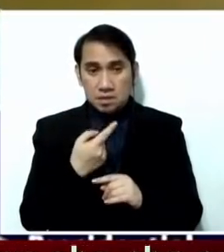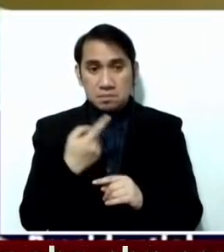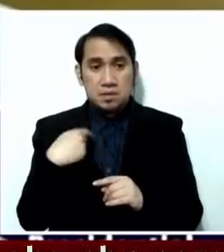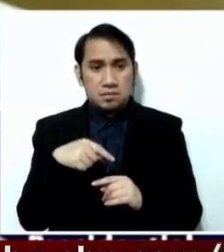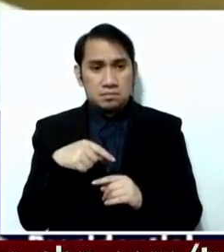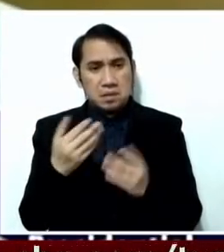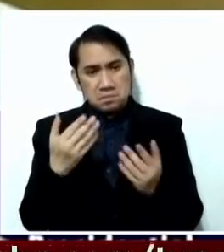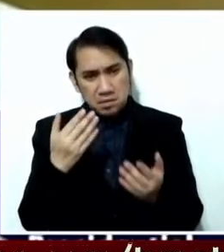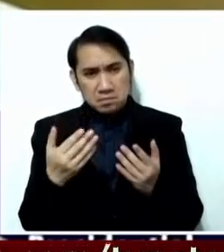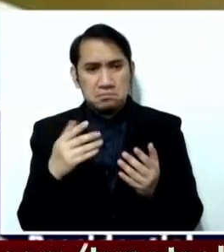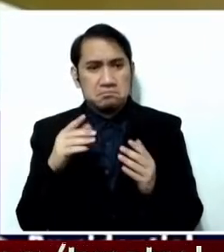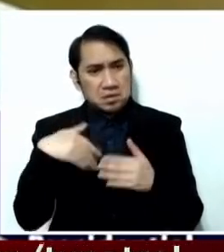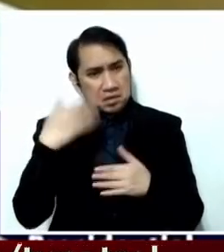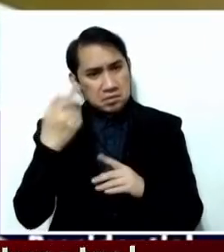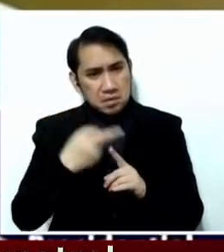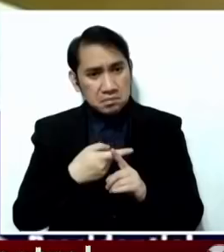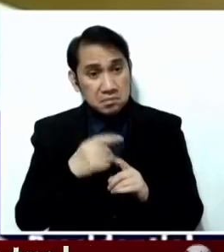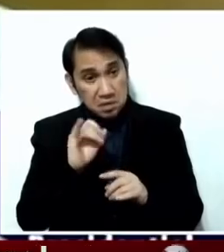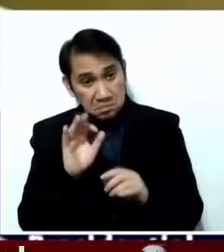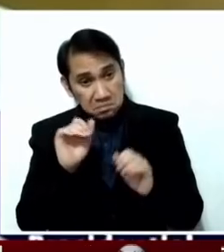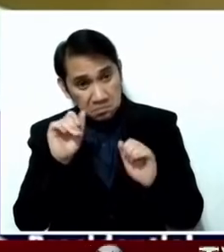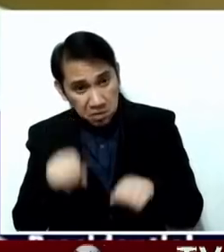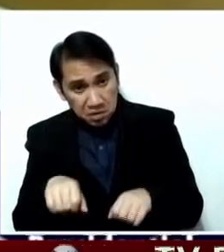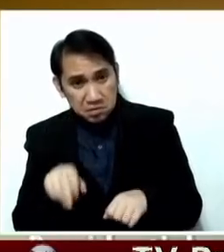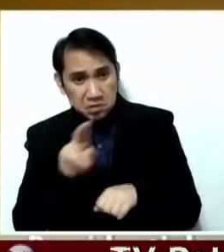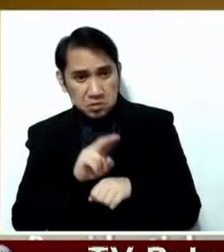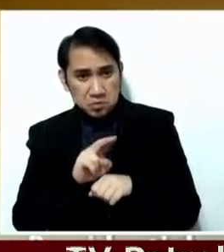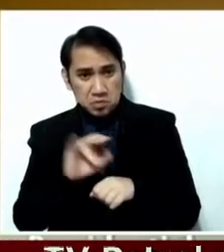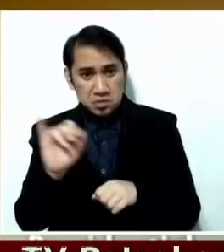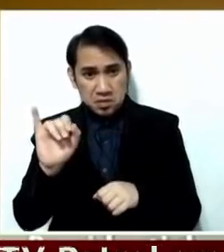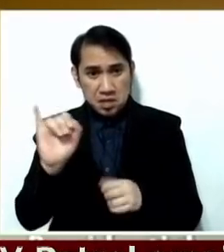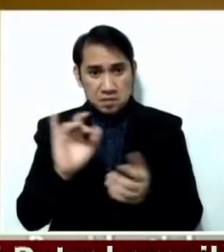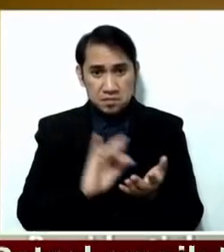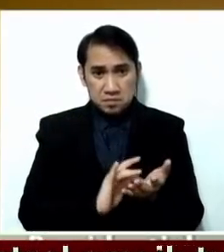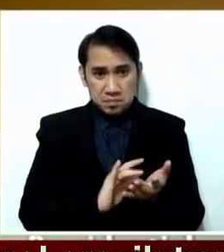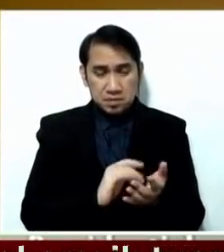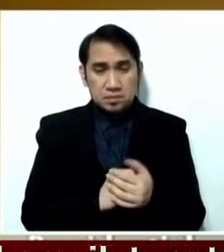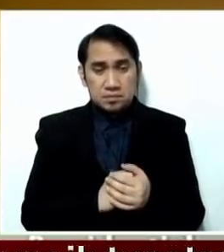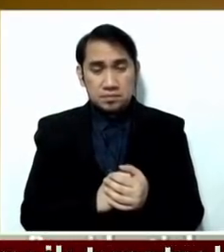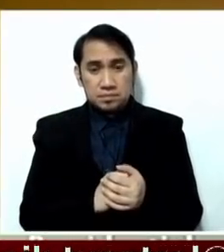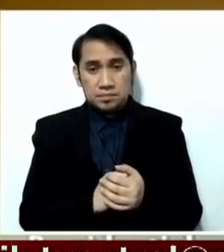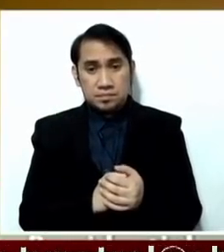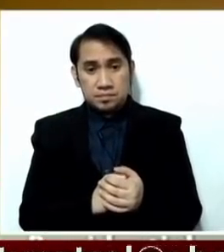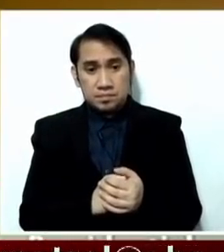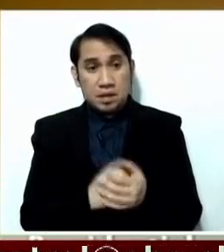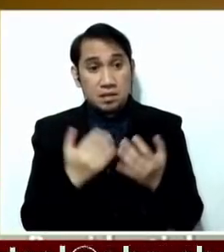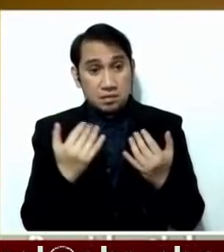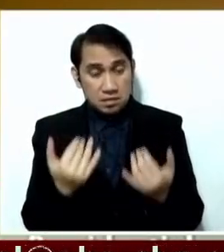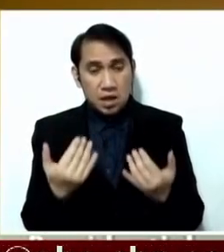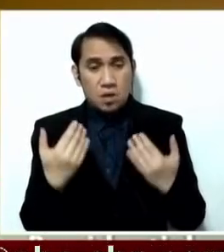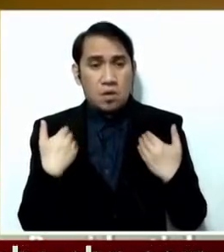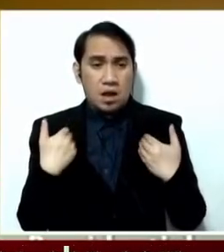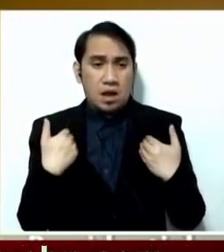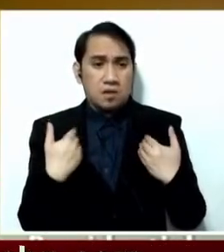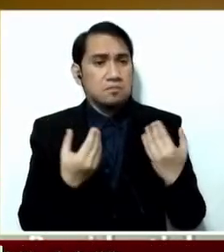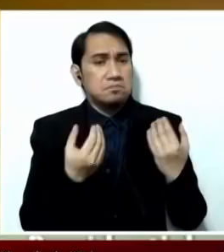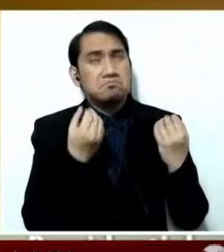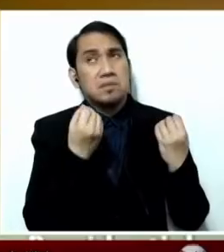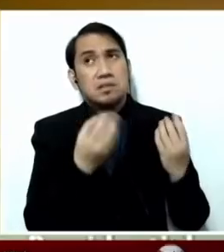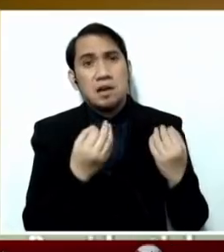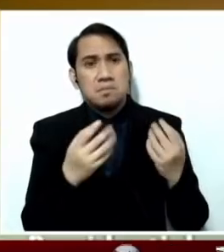maaaring magamit nga ang ivermectin kontra COVID-19. Dahil marami na pong ongoing na clinical trial sa buong